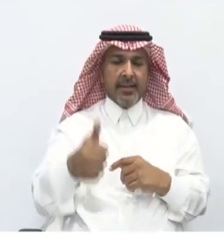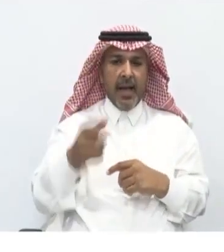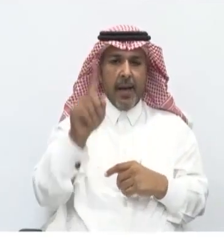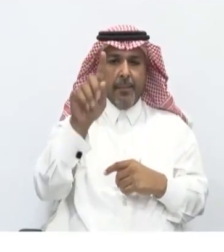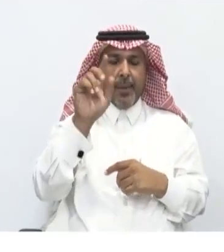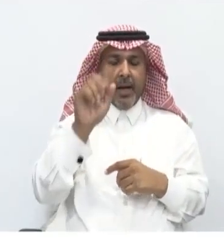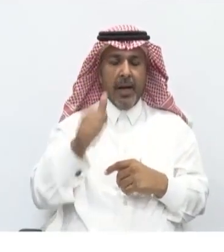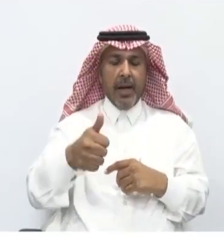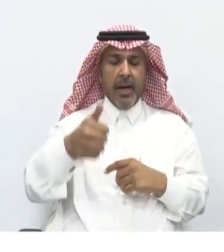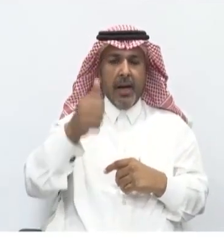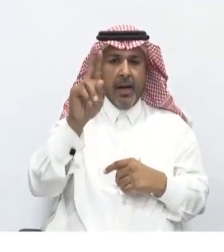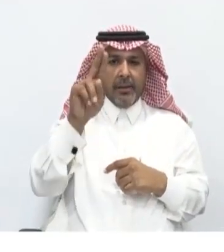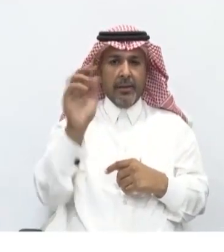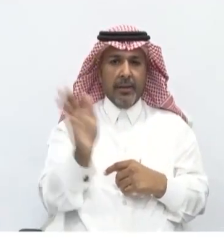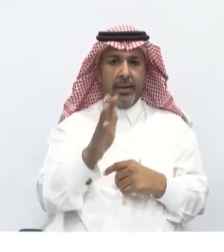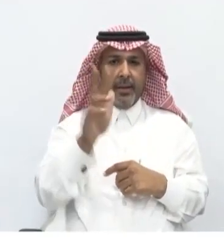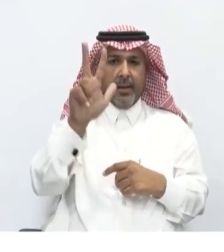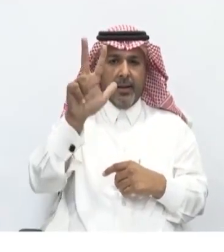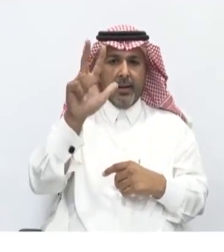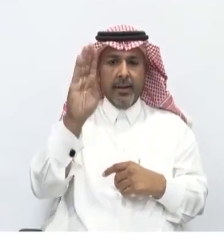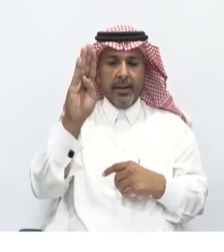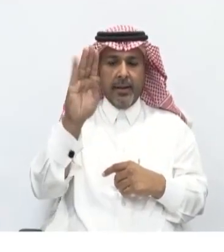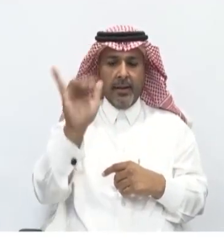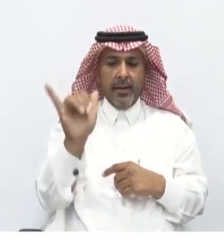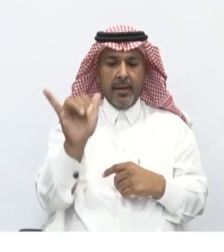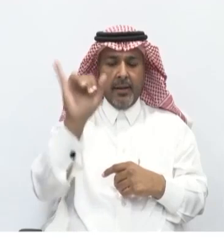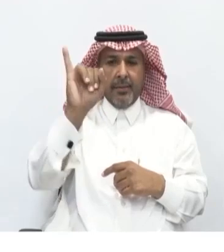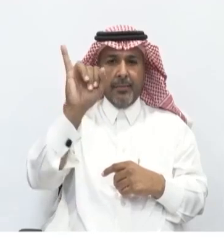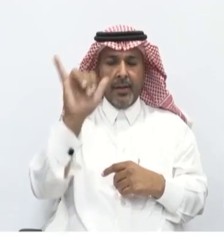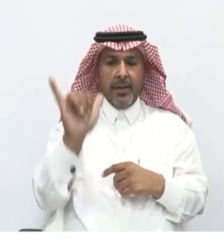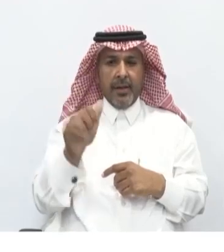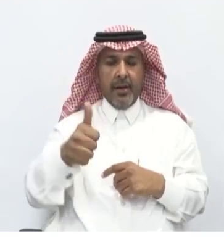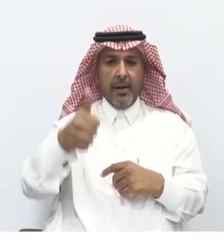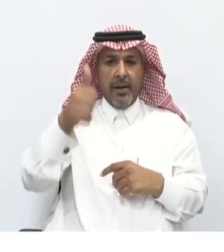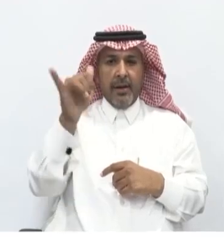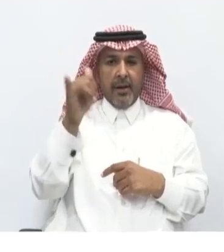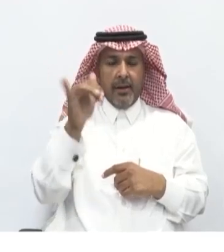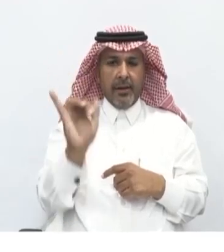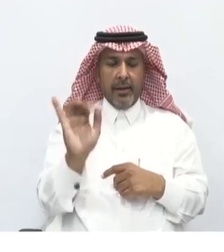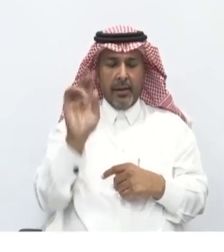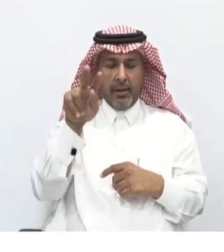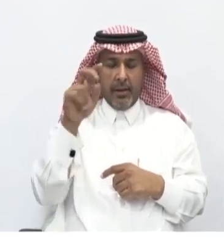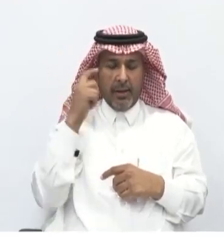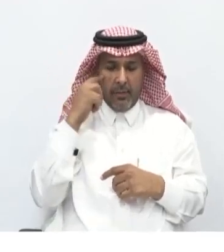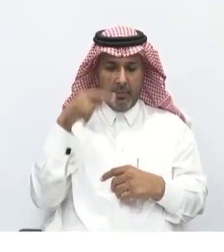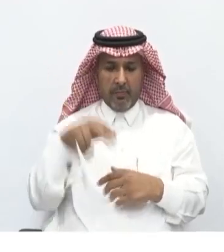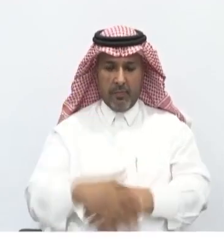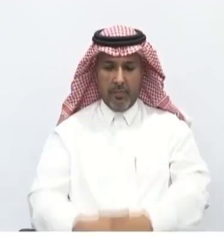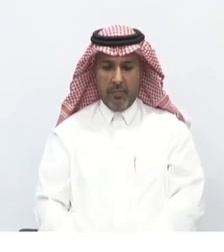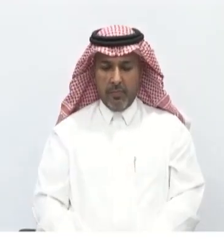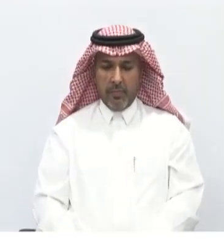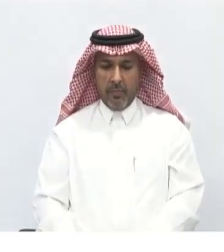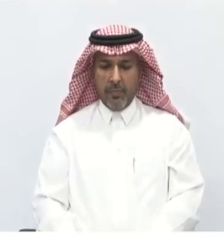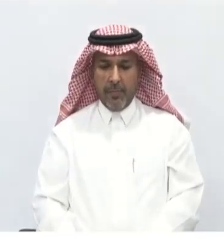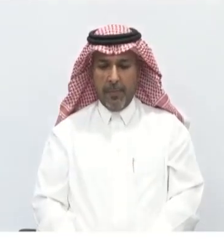الله اذا ماذا قرات حدد المصدر الذي تشتق منه النسب الموليه للتفاعل الكيميائي ما هو المصدر اللي